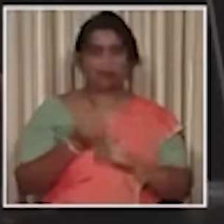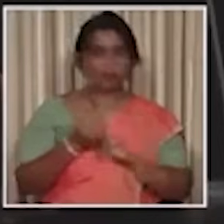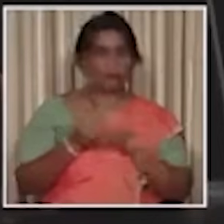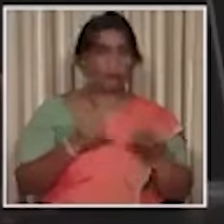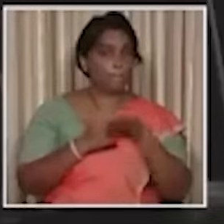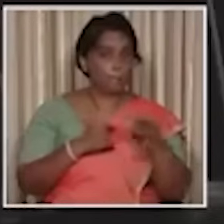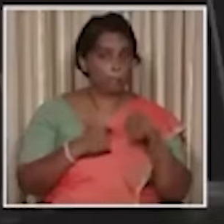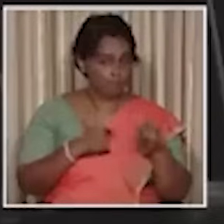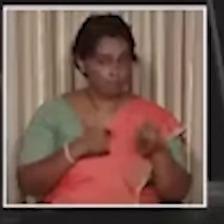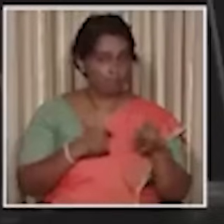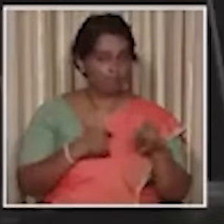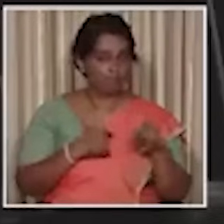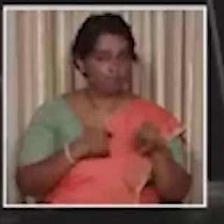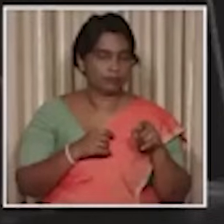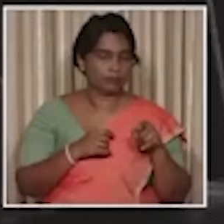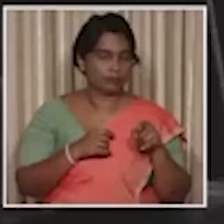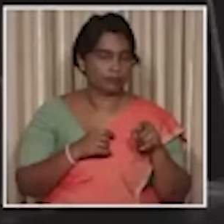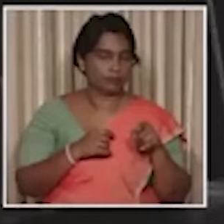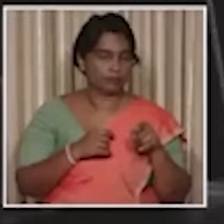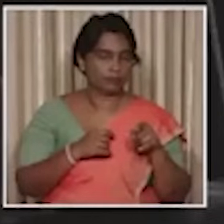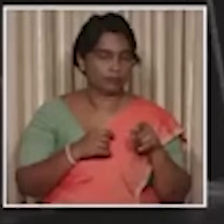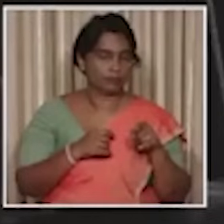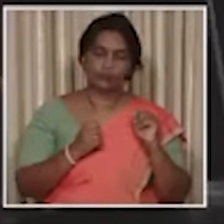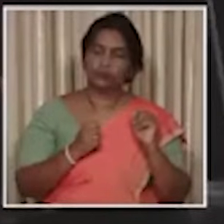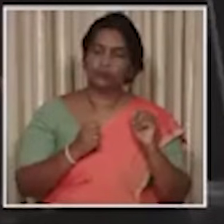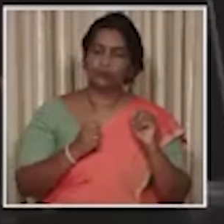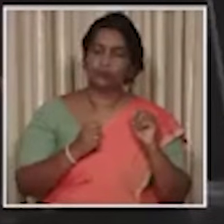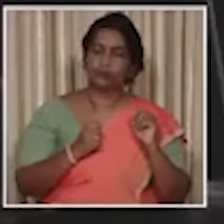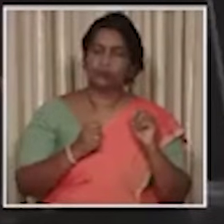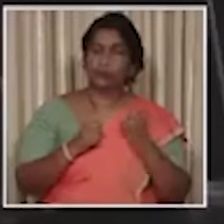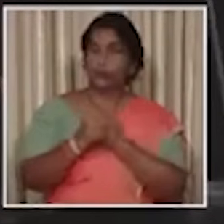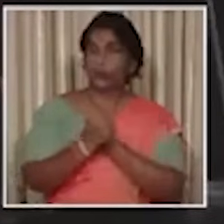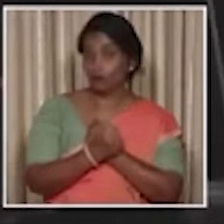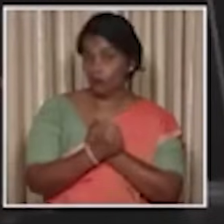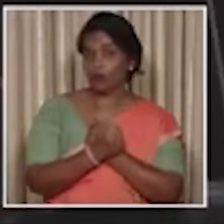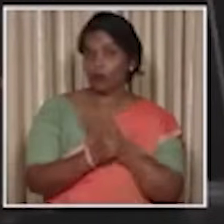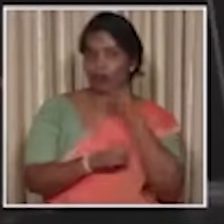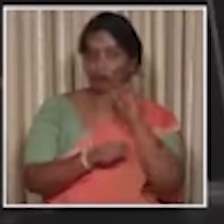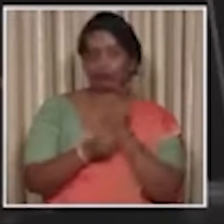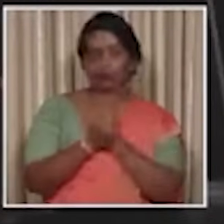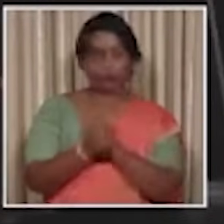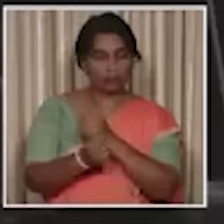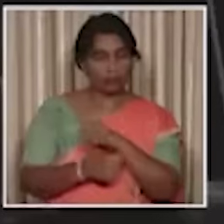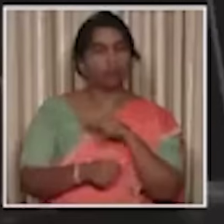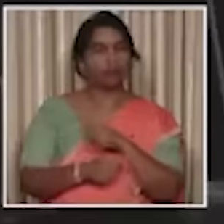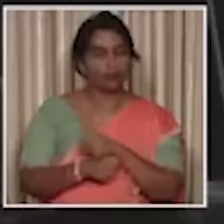சகாய இருதயநாதர் மில்டர் என்பவரது மின்னொட்டு தொழிலகத்தில் வைத்து போலீசாரால் விசாரணைக்கு உட்படுத்தப்பட்டார்கள். அடுத்த நாள்